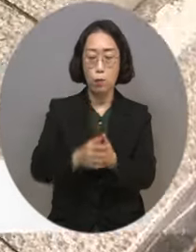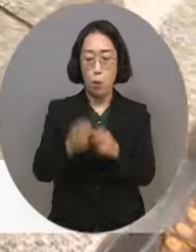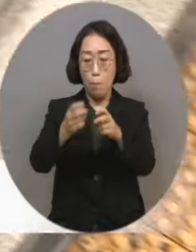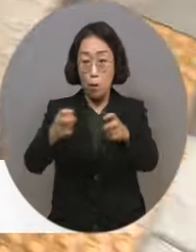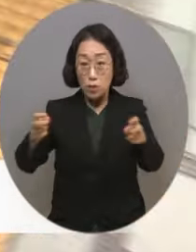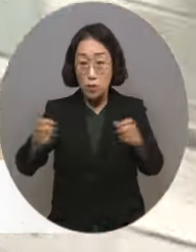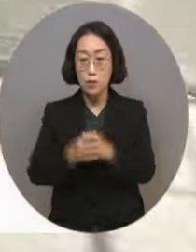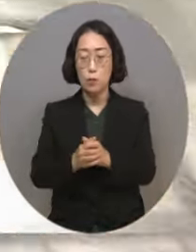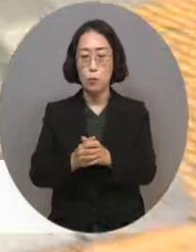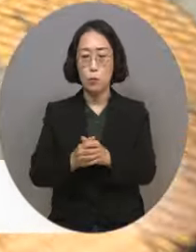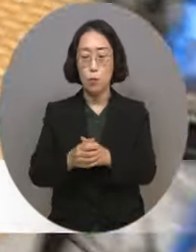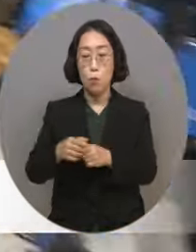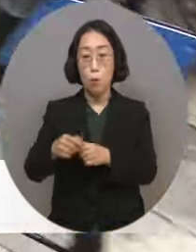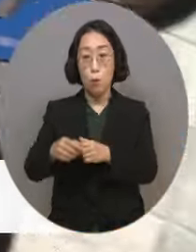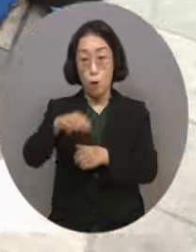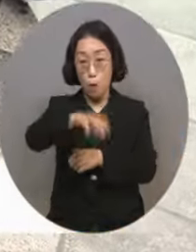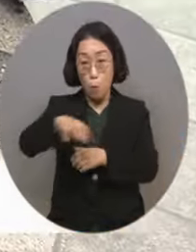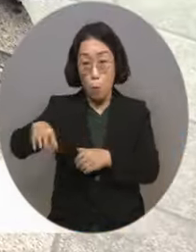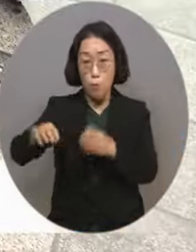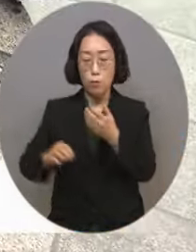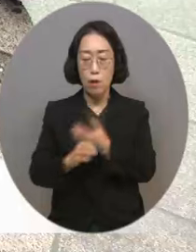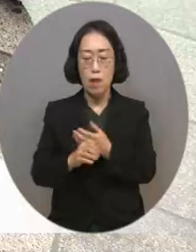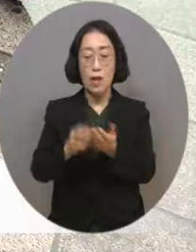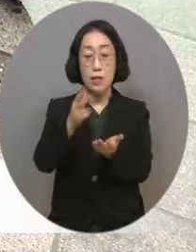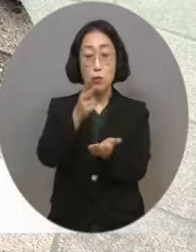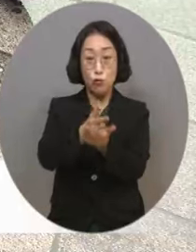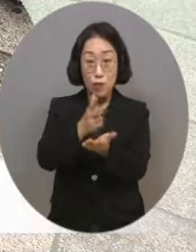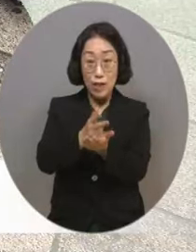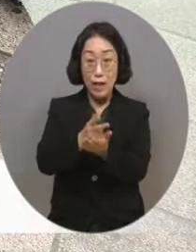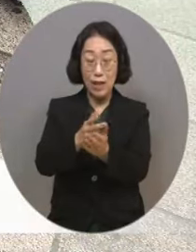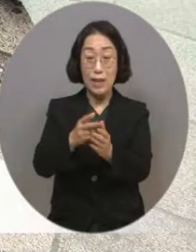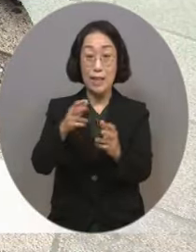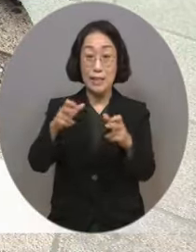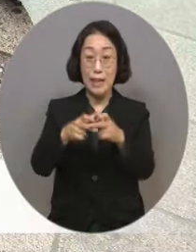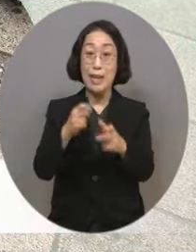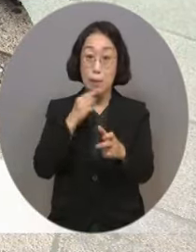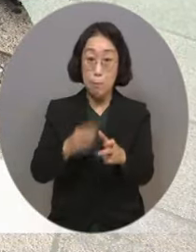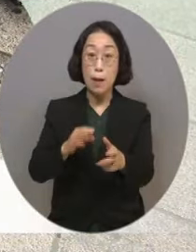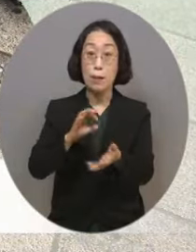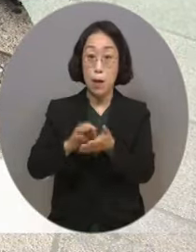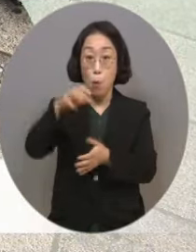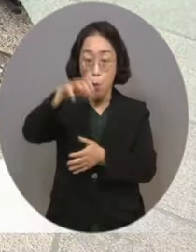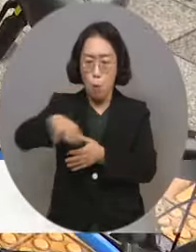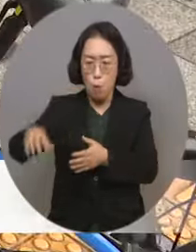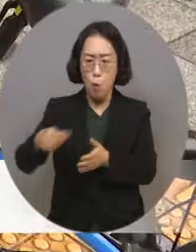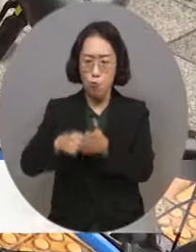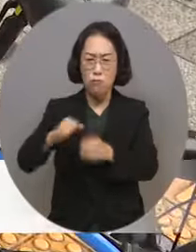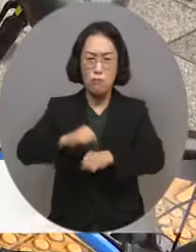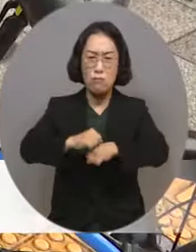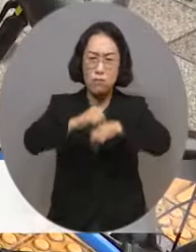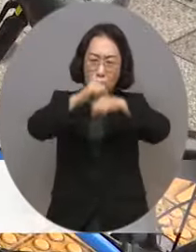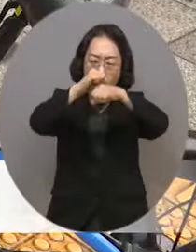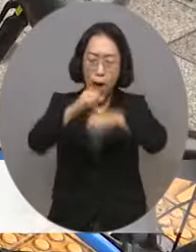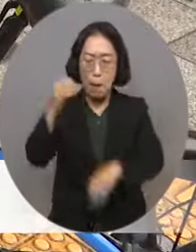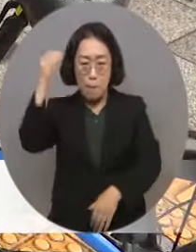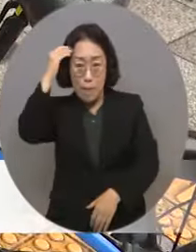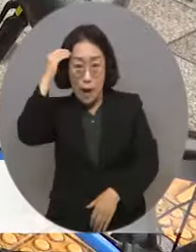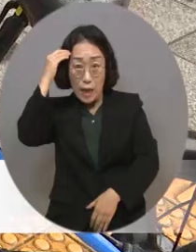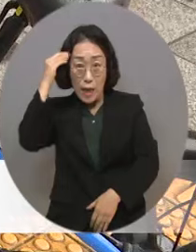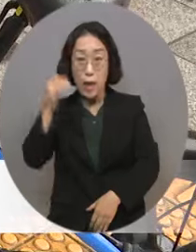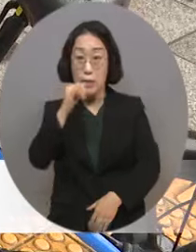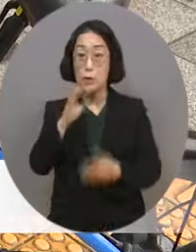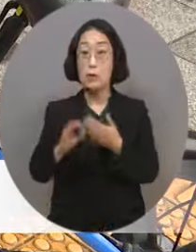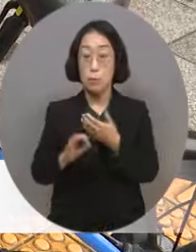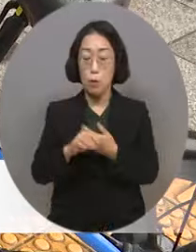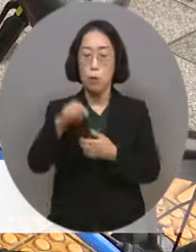여객 시설이나 도로에 설치된 장애인 전용 주차 구역과 그 주변에 물건을 쌓거나 진입로를 막는 등 주차를 방해하는